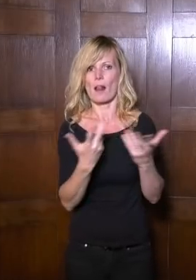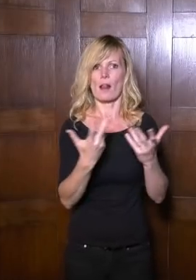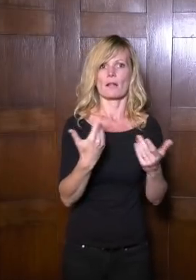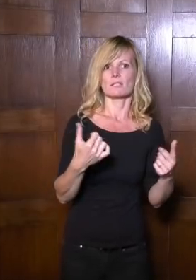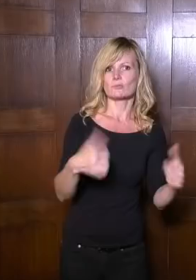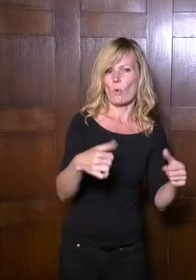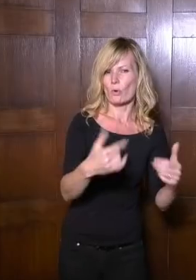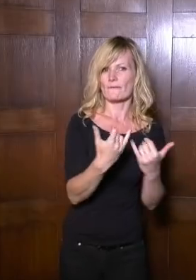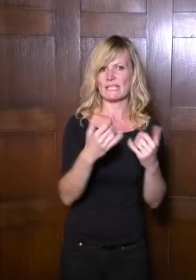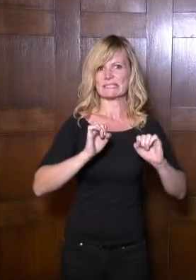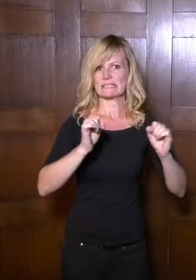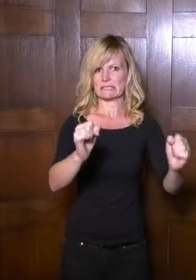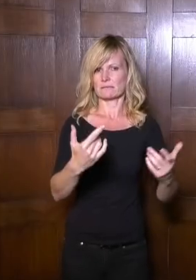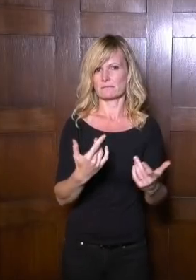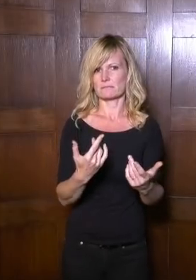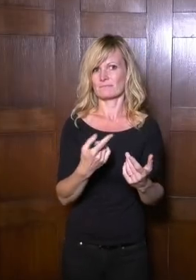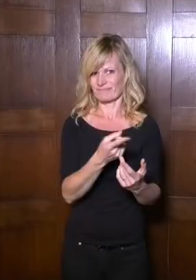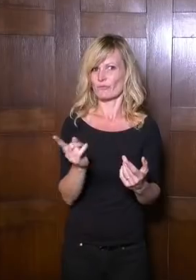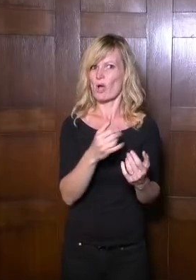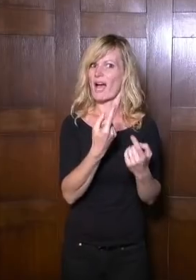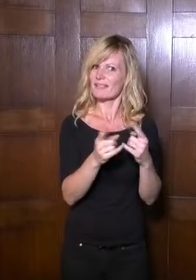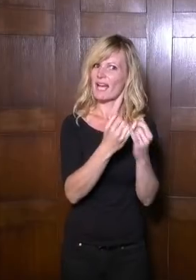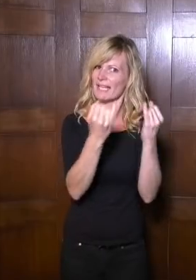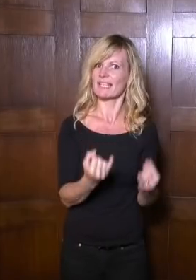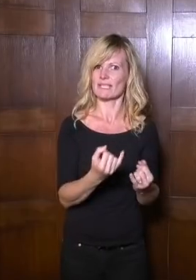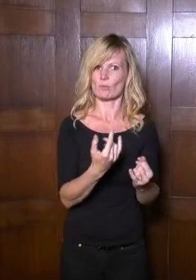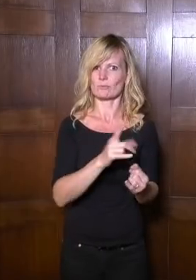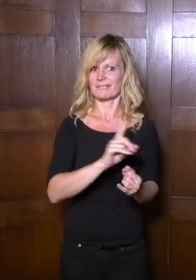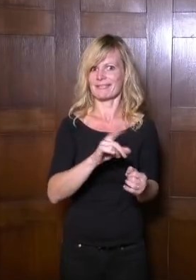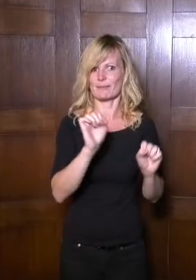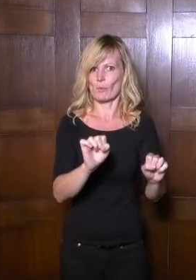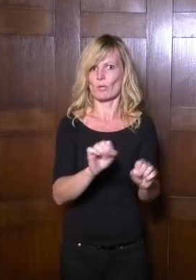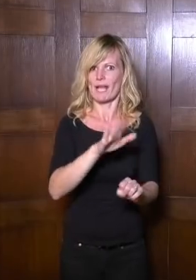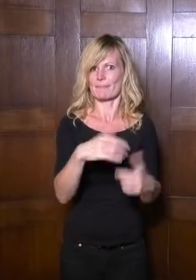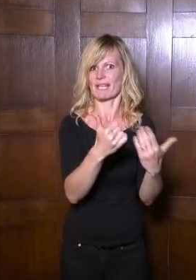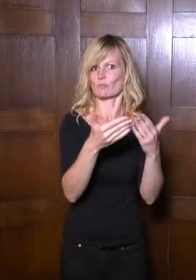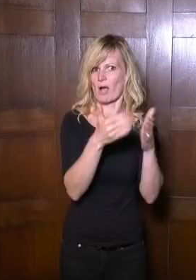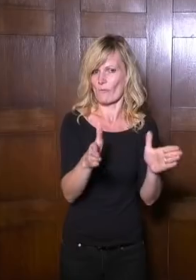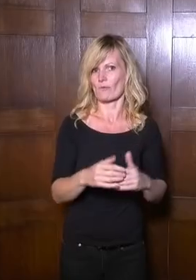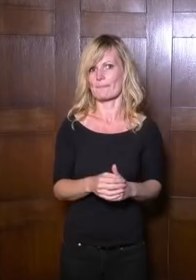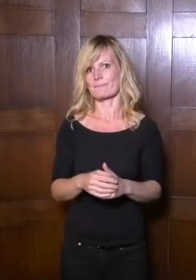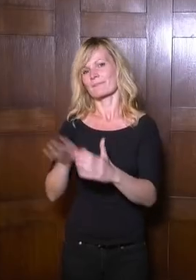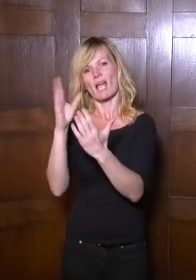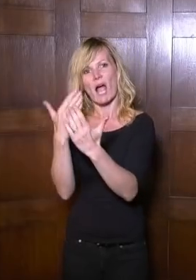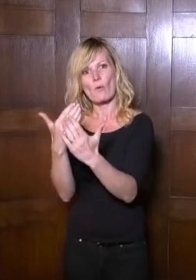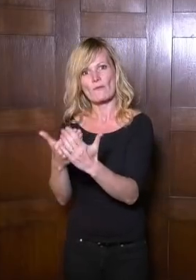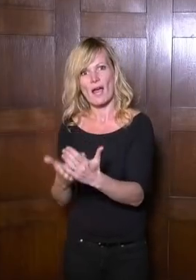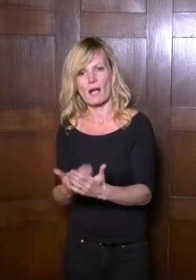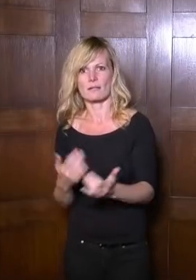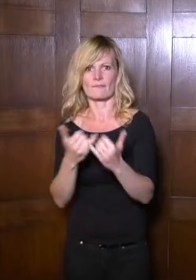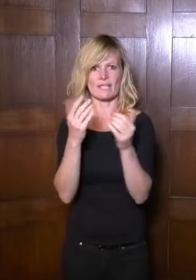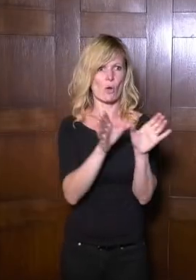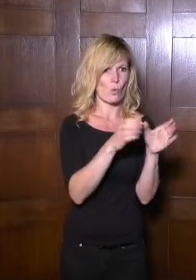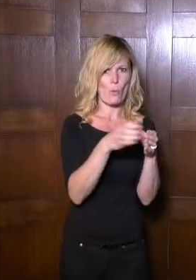Also gerade in anderen Einrichtungen, ne, die das eben nicht anbieten können, diese Öffnungszeiten. Diese hohen Auflagen, die damit einhergingen, dieses wirklich, dieses Separieren von